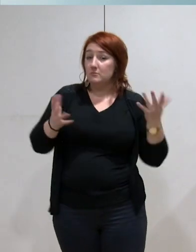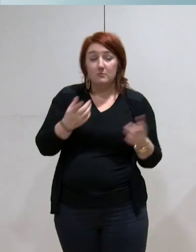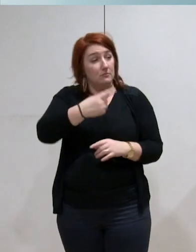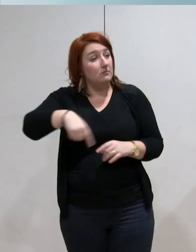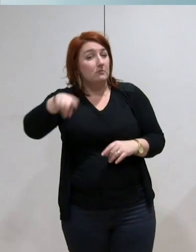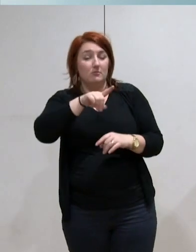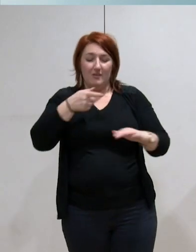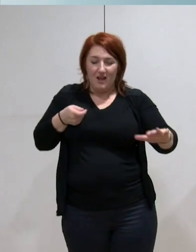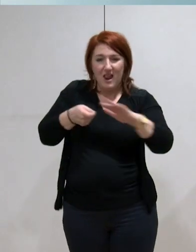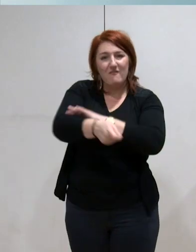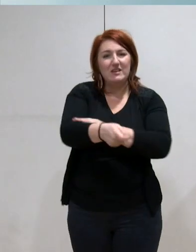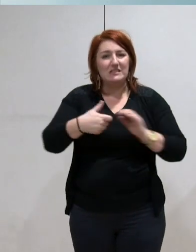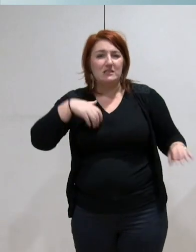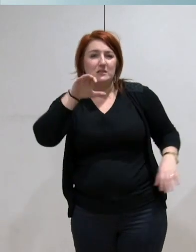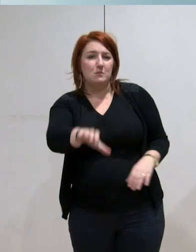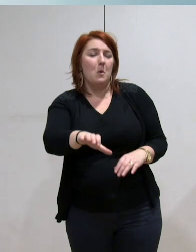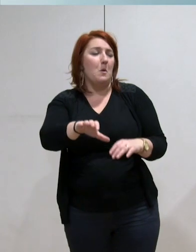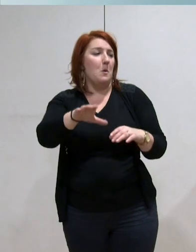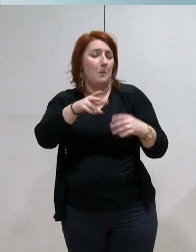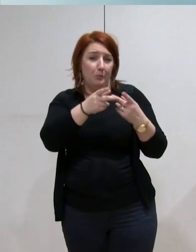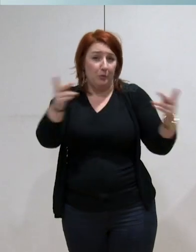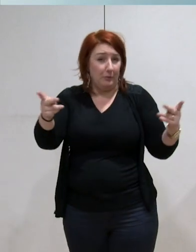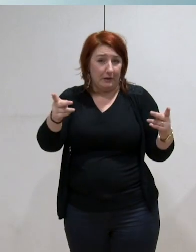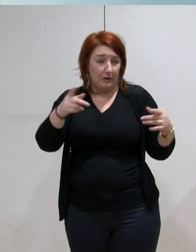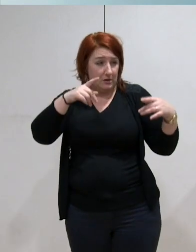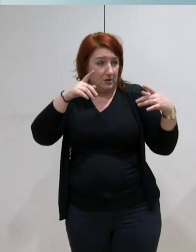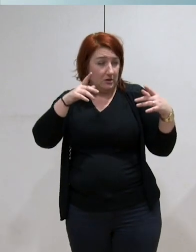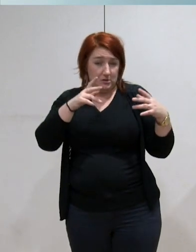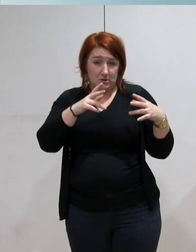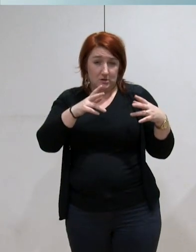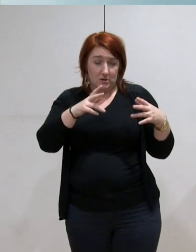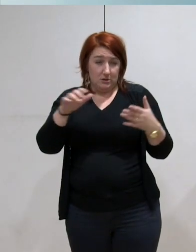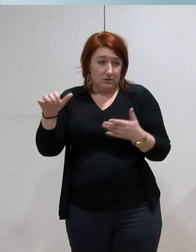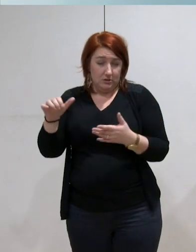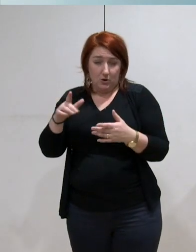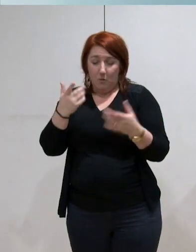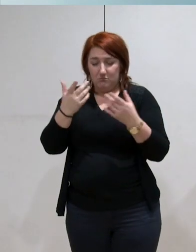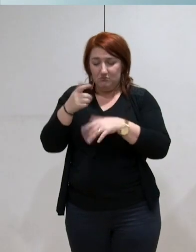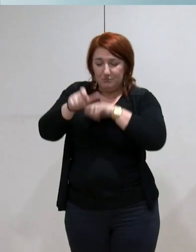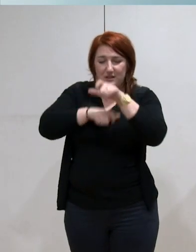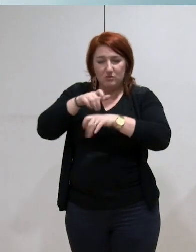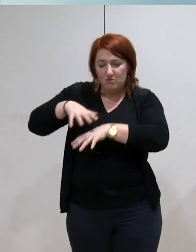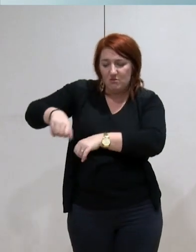supprimant par la même des emplois dans le secteur privé dépendant de la commande